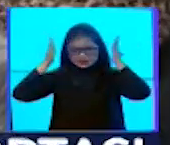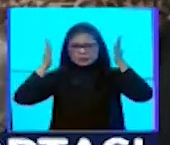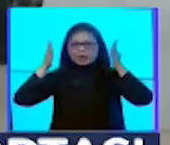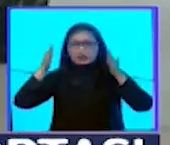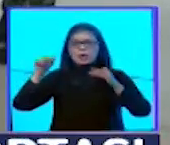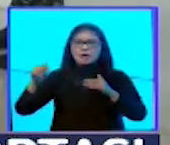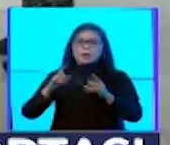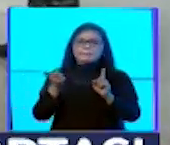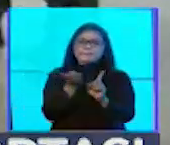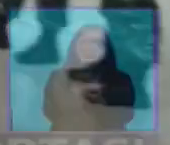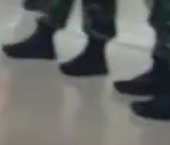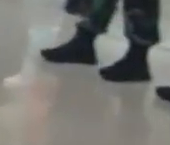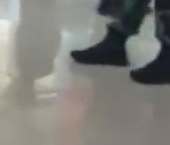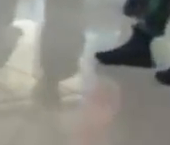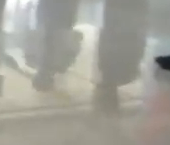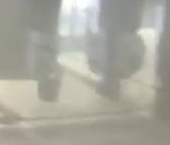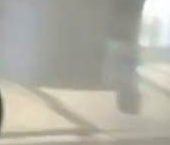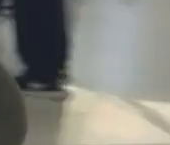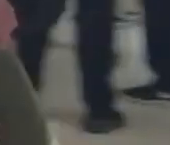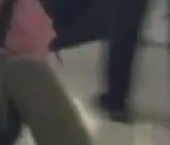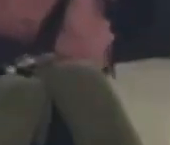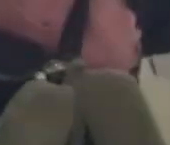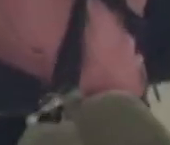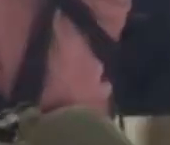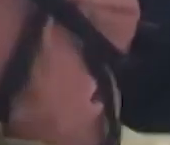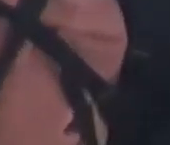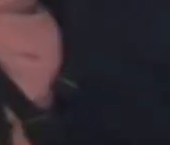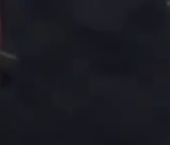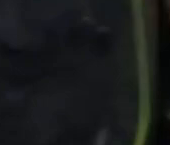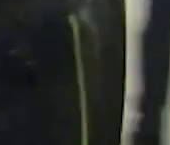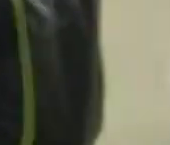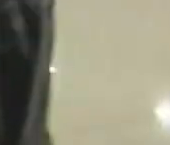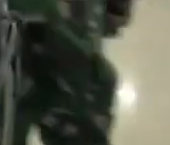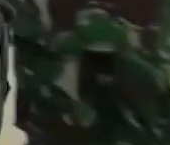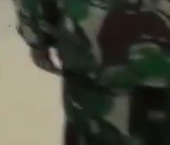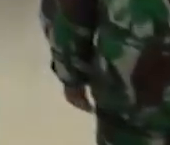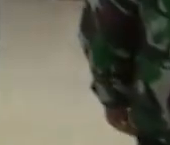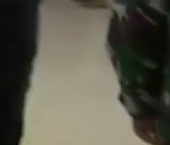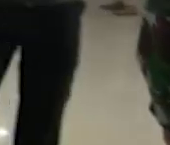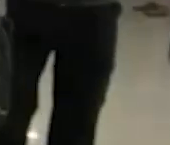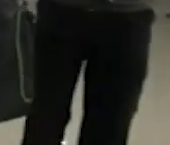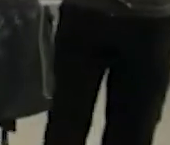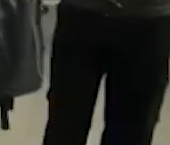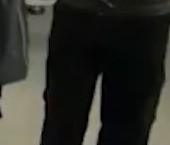jiran. Deportasi WNI ini tersebar di seluruh detensi imigrasi Malaysia.